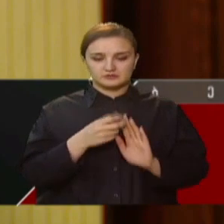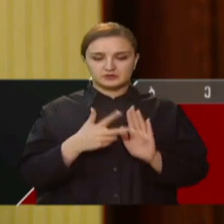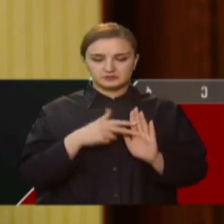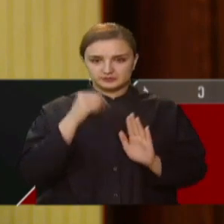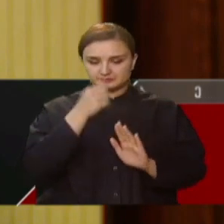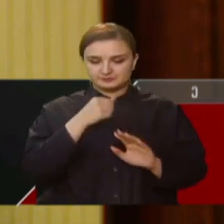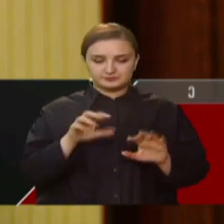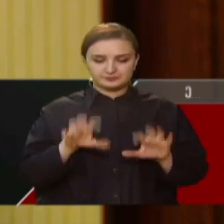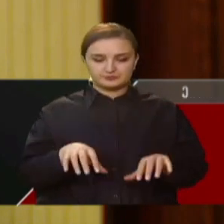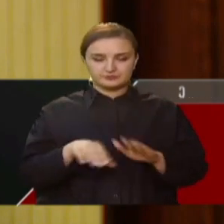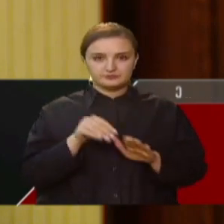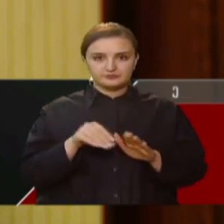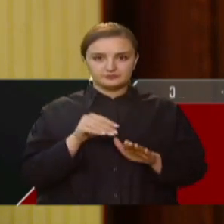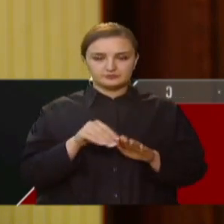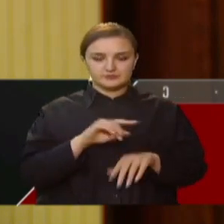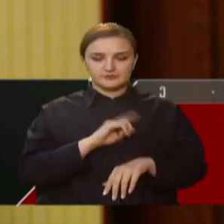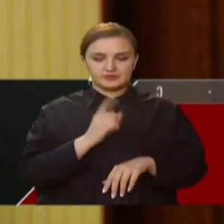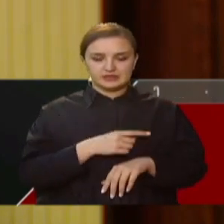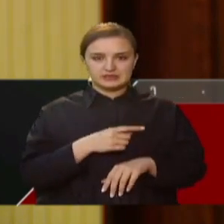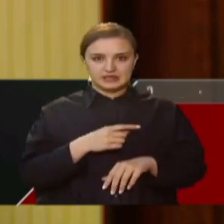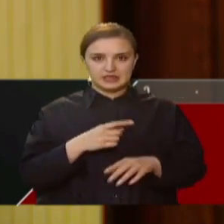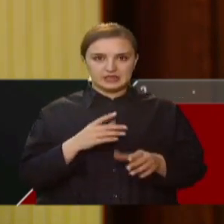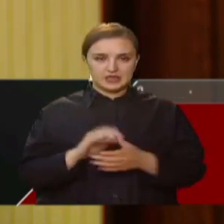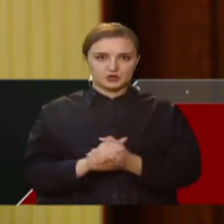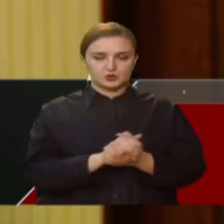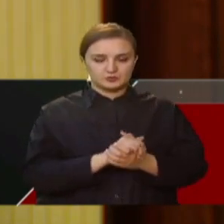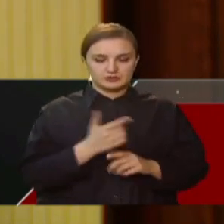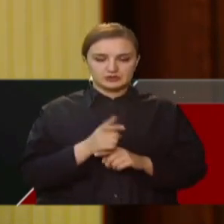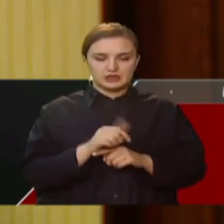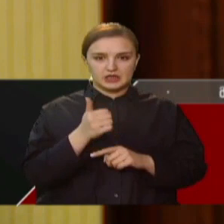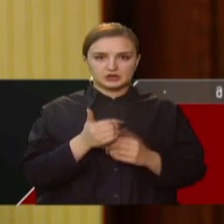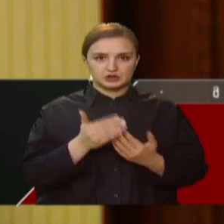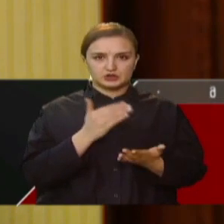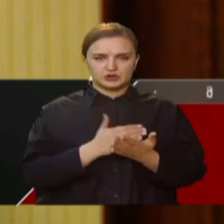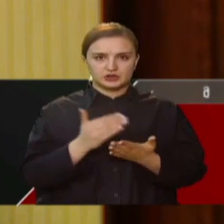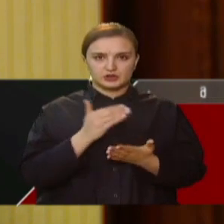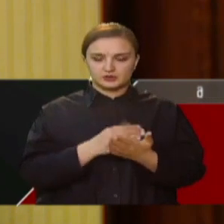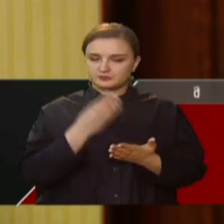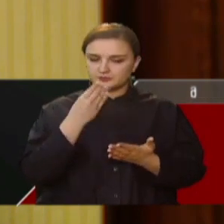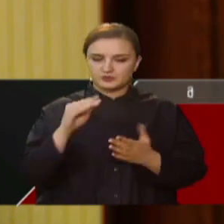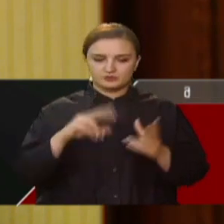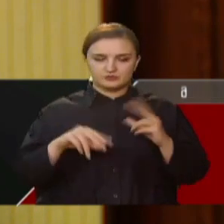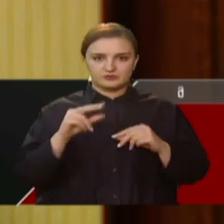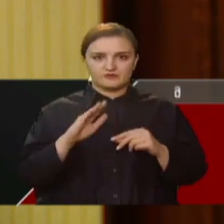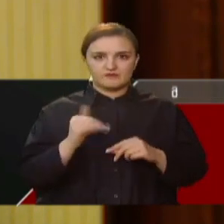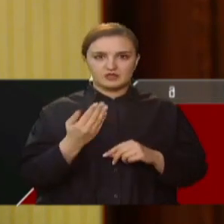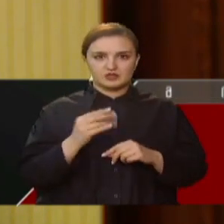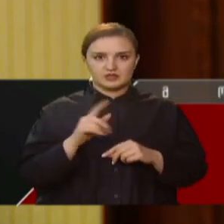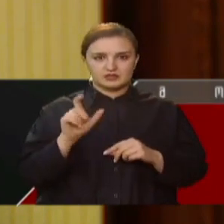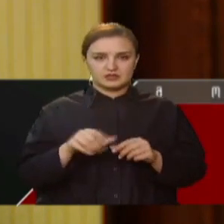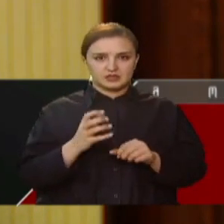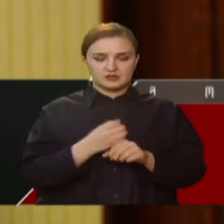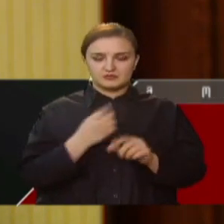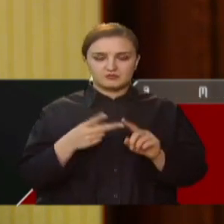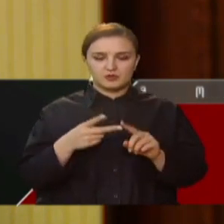წელს საპრეზიდენტო არჩევნებში ძალა ერთობით ჩვენ ძალიან კარგი შედეგი დავდეთ. Პრაქტიკულად გრიგოლ ვაშაძემ გაიმარჯვა და